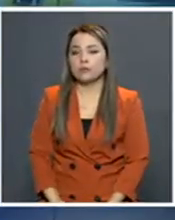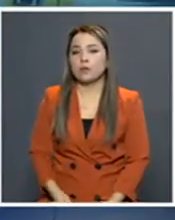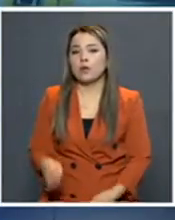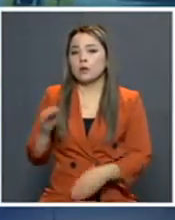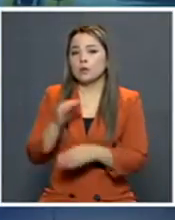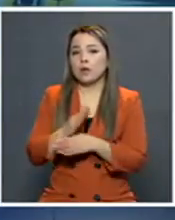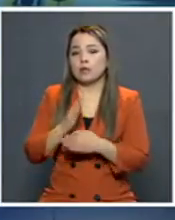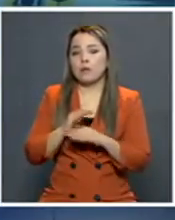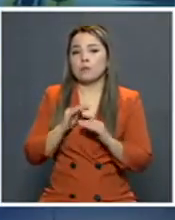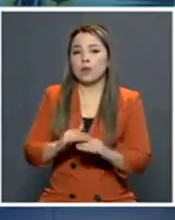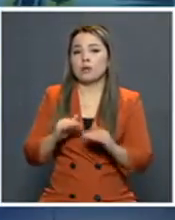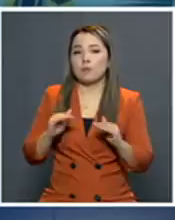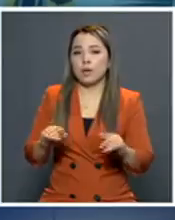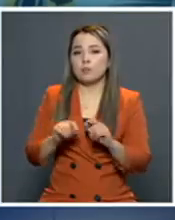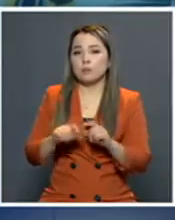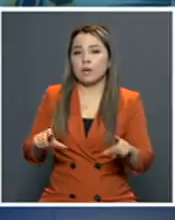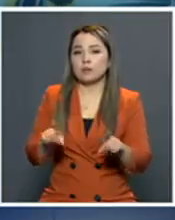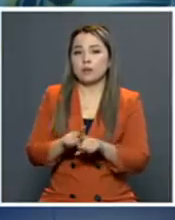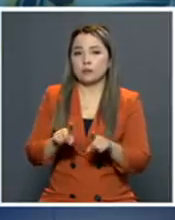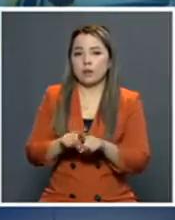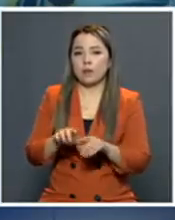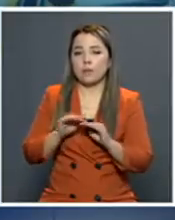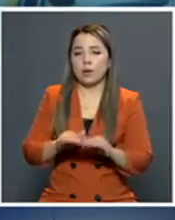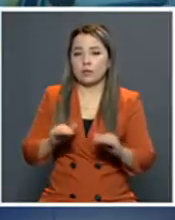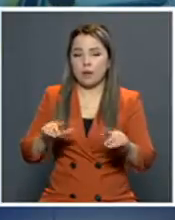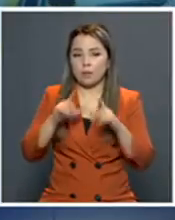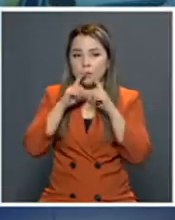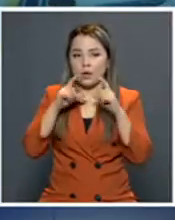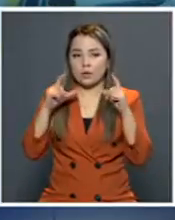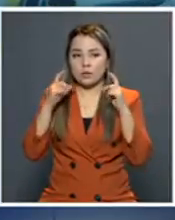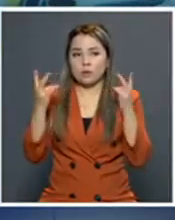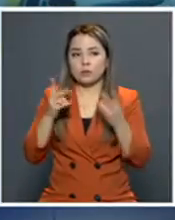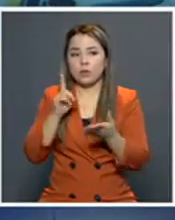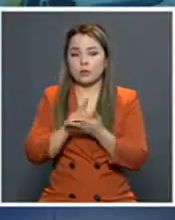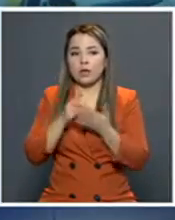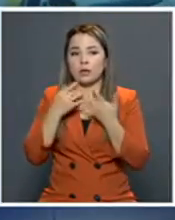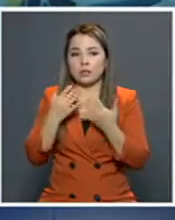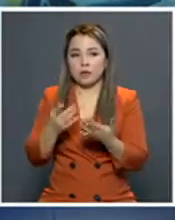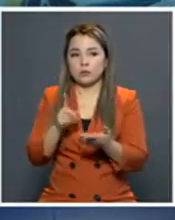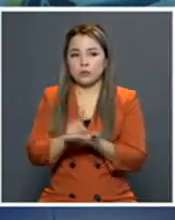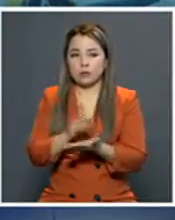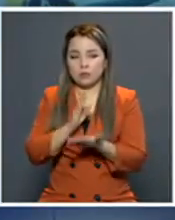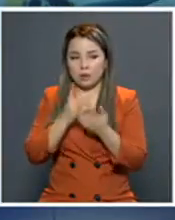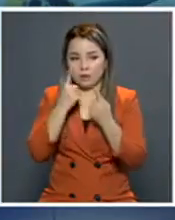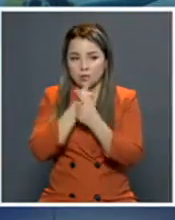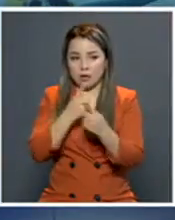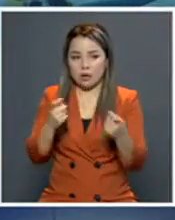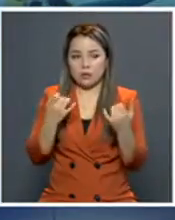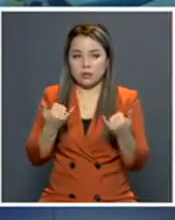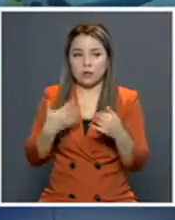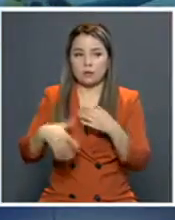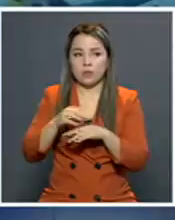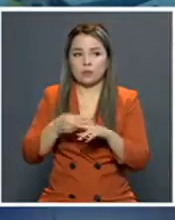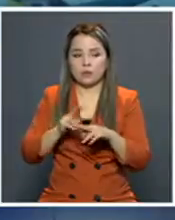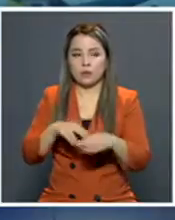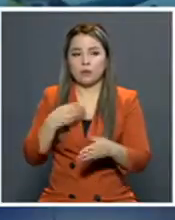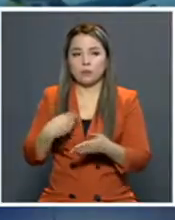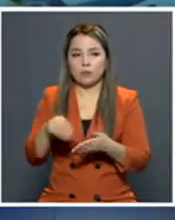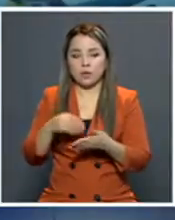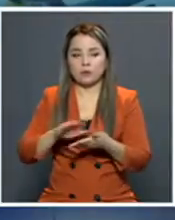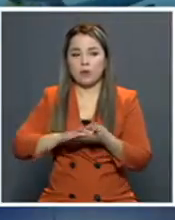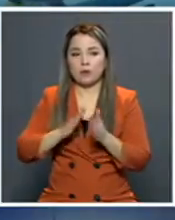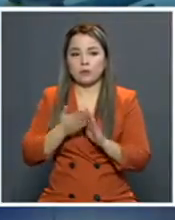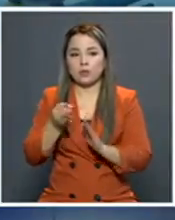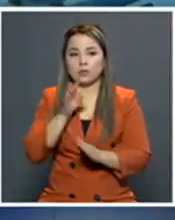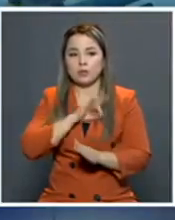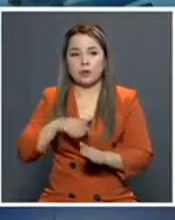Сондай-ақ кейбір балабақшалар мен мектептерде балалар маска киіп келсін деген талап та қойылып жатыр. Ал бұл сәтте алып сатарлар өз